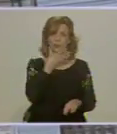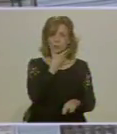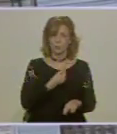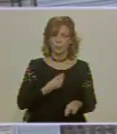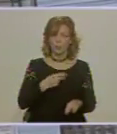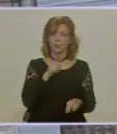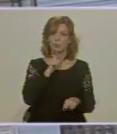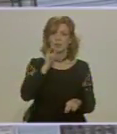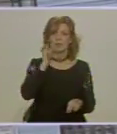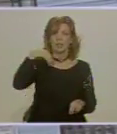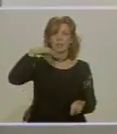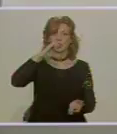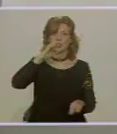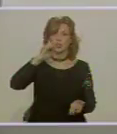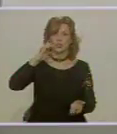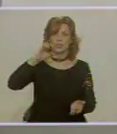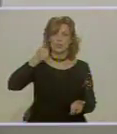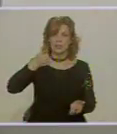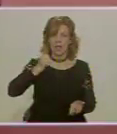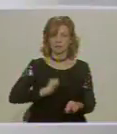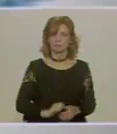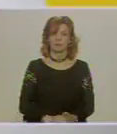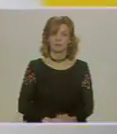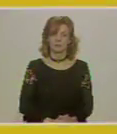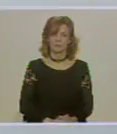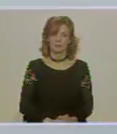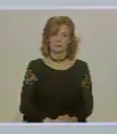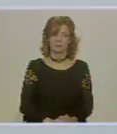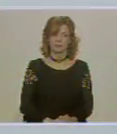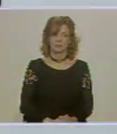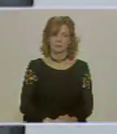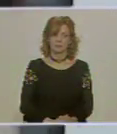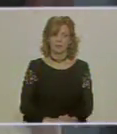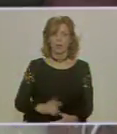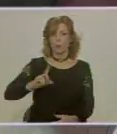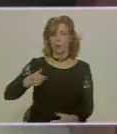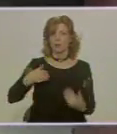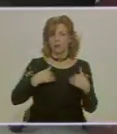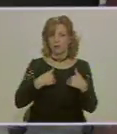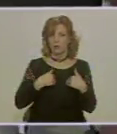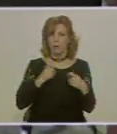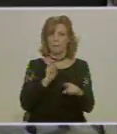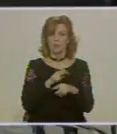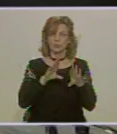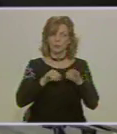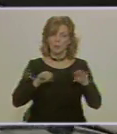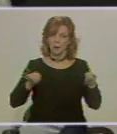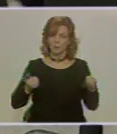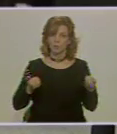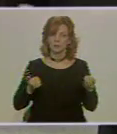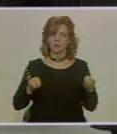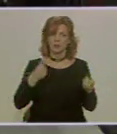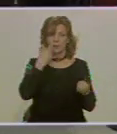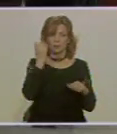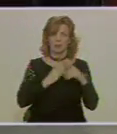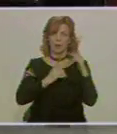INCESA, infrastructura de cercetare în științe aplicate. Poate că eu m-am implicat mai mult în momentul în care s-a